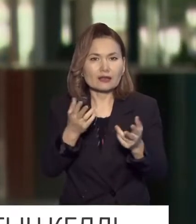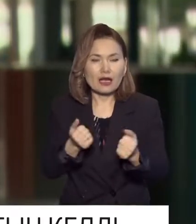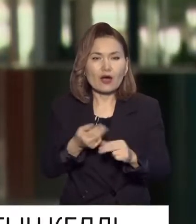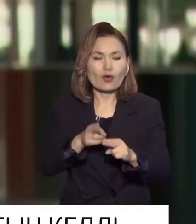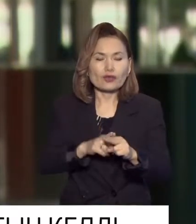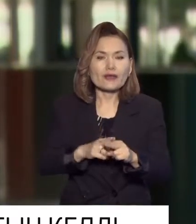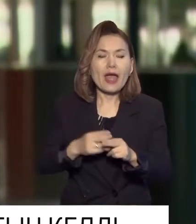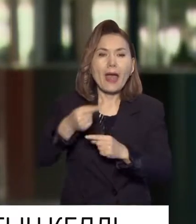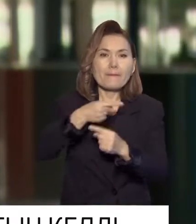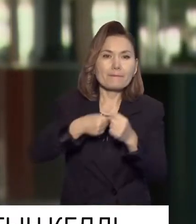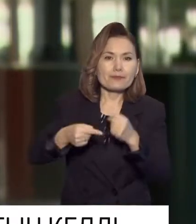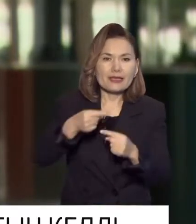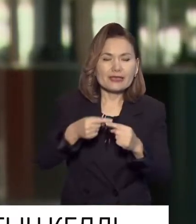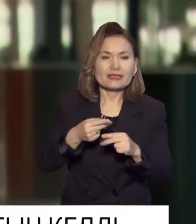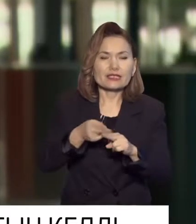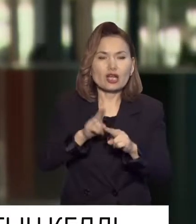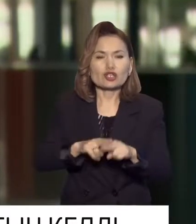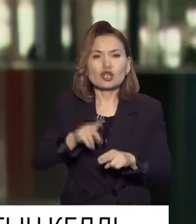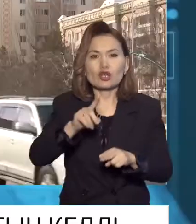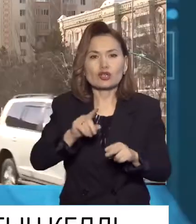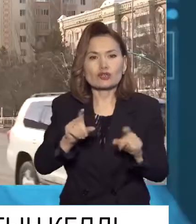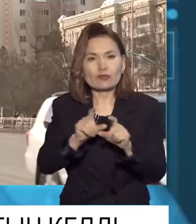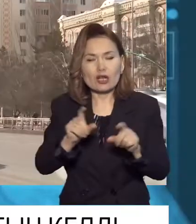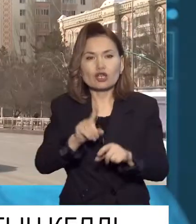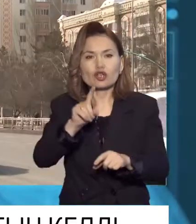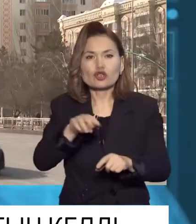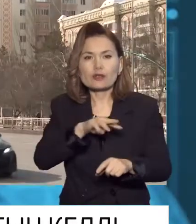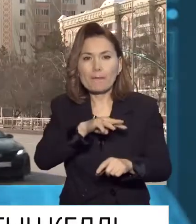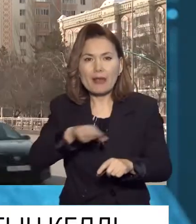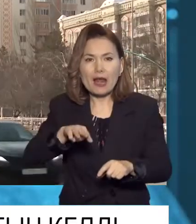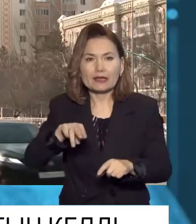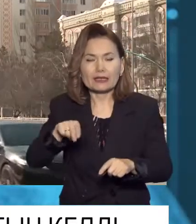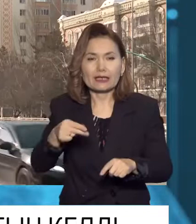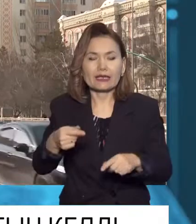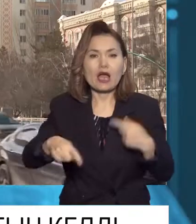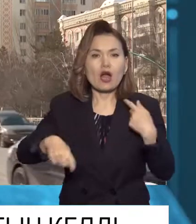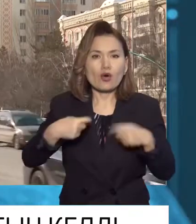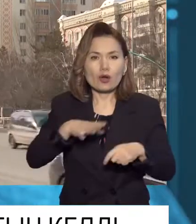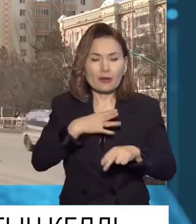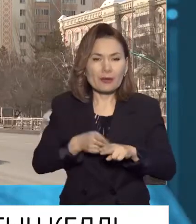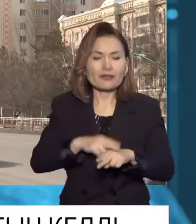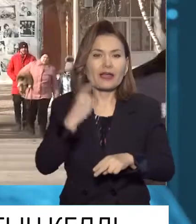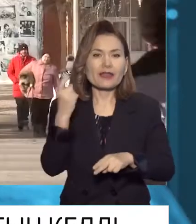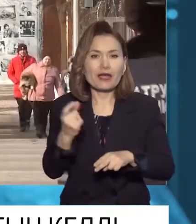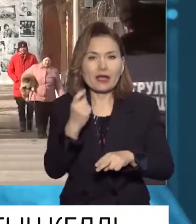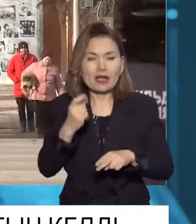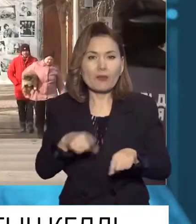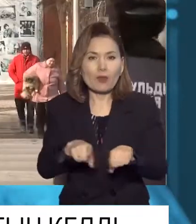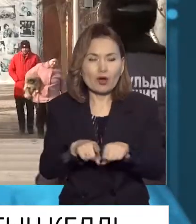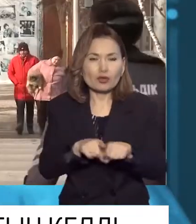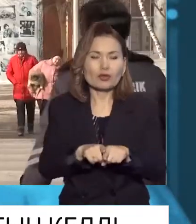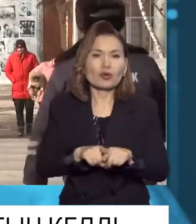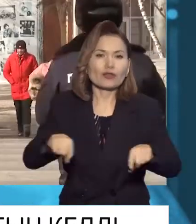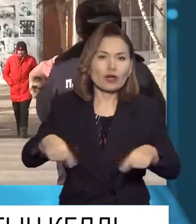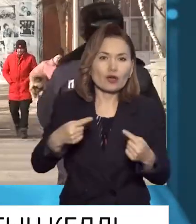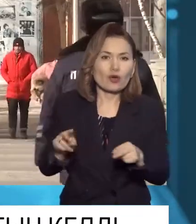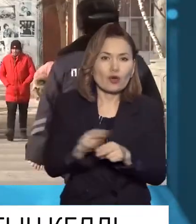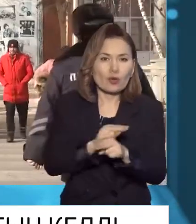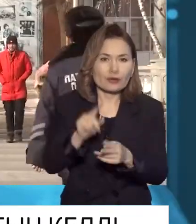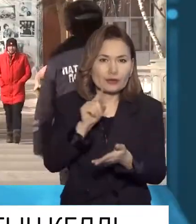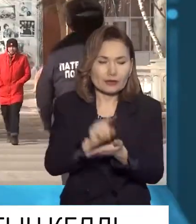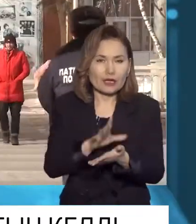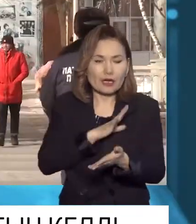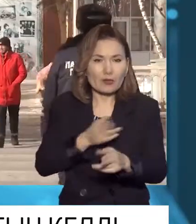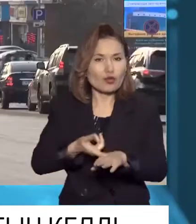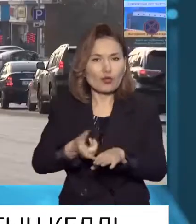бизнес 100 миллиард теңгеден астам шығынға ұшырады. Енді жаңа үкіметтің алдында еліміздің экономикалық әлеуетін тол қалпына келтіру міндеті тұр. Бұл